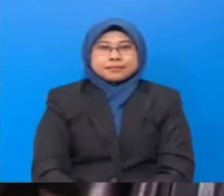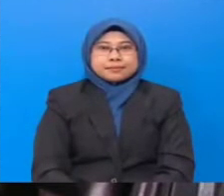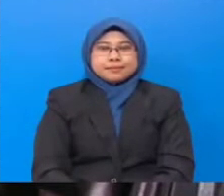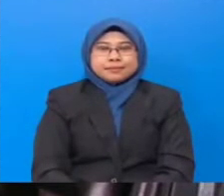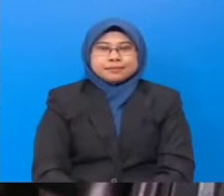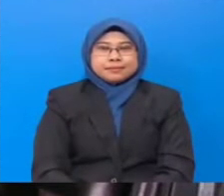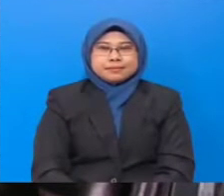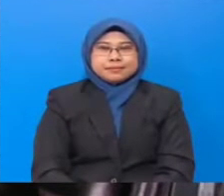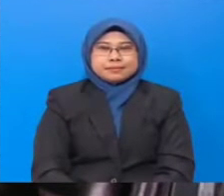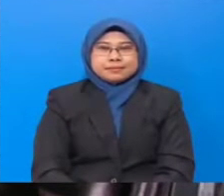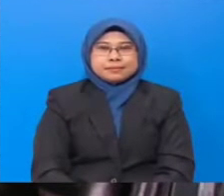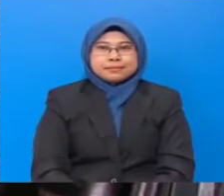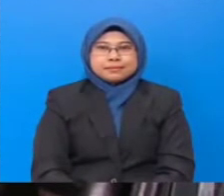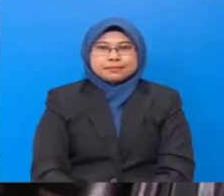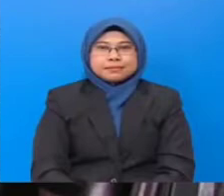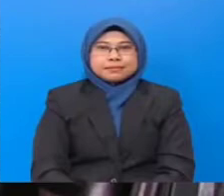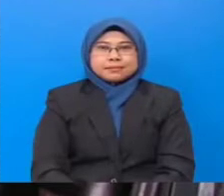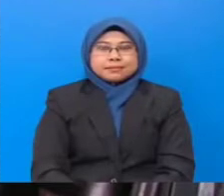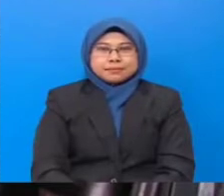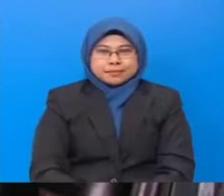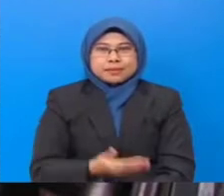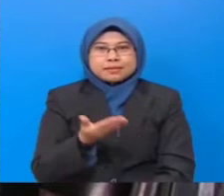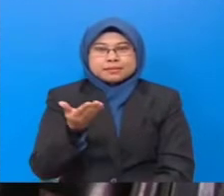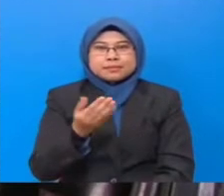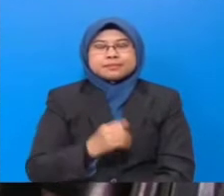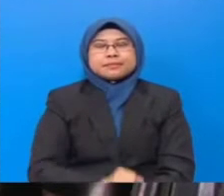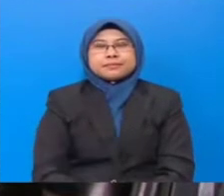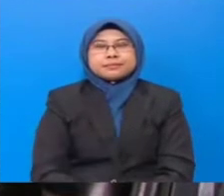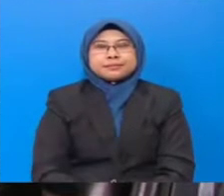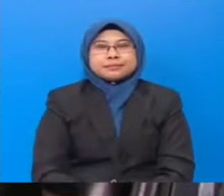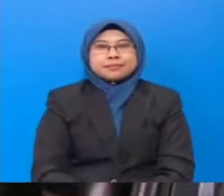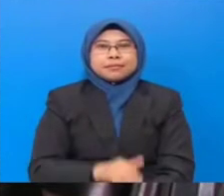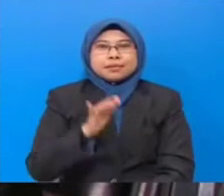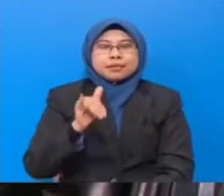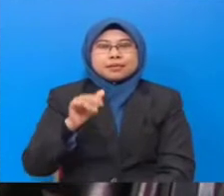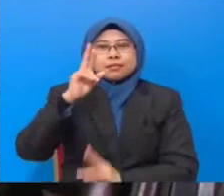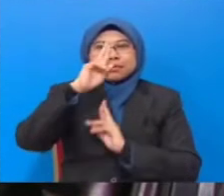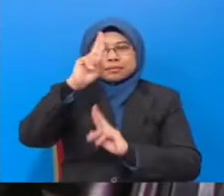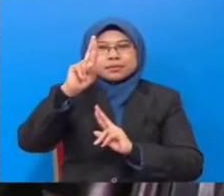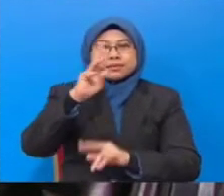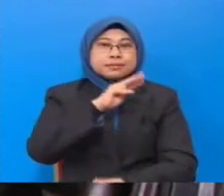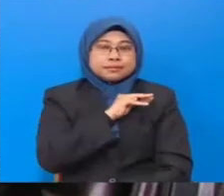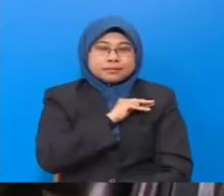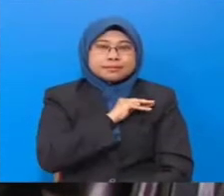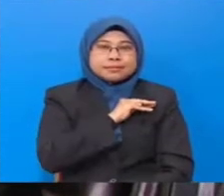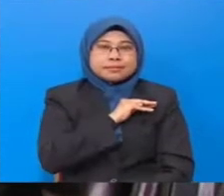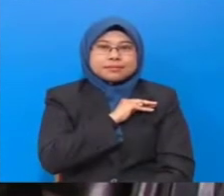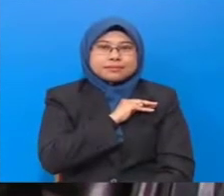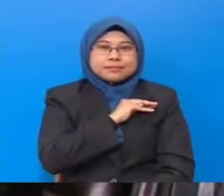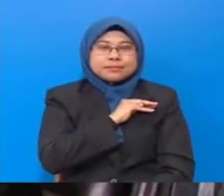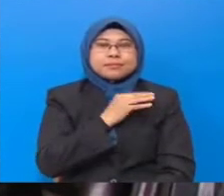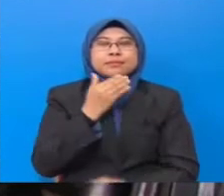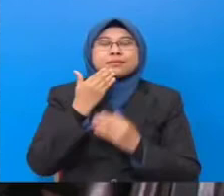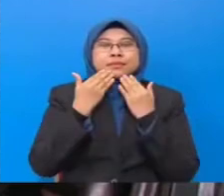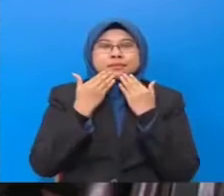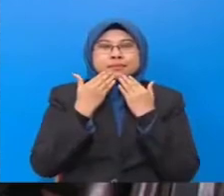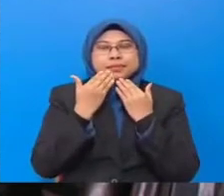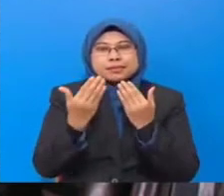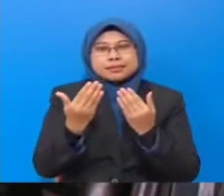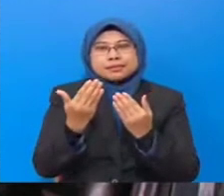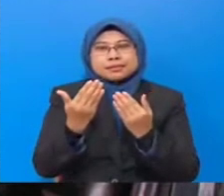hai hai Hai Cilegon Jawa menteri terima